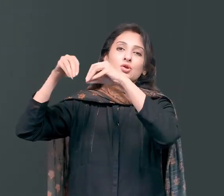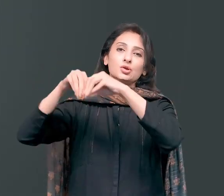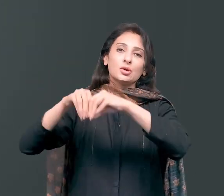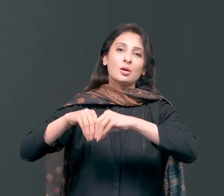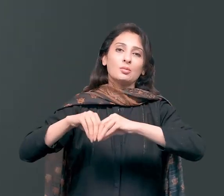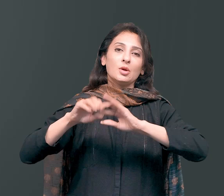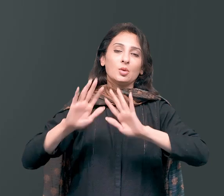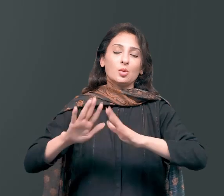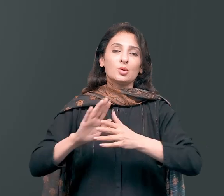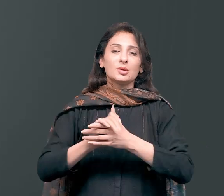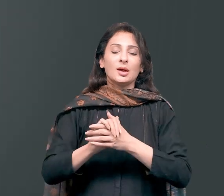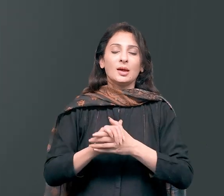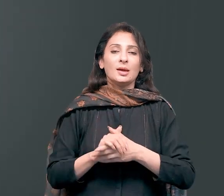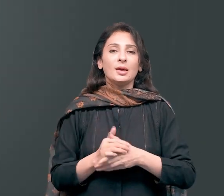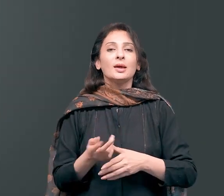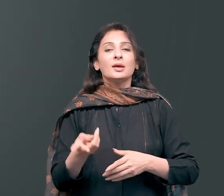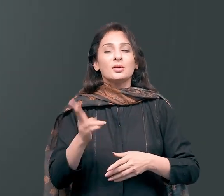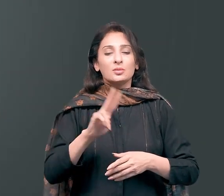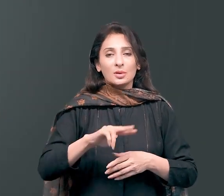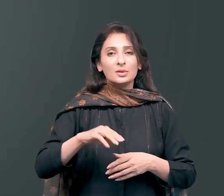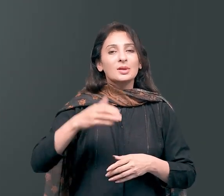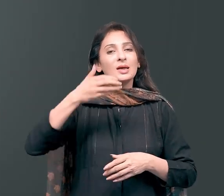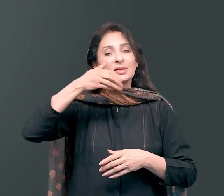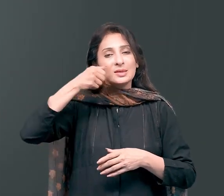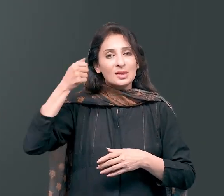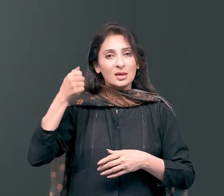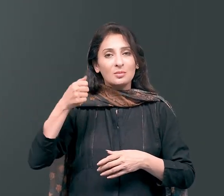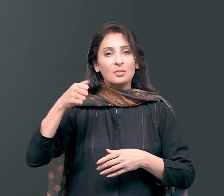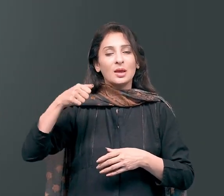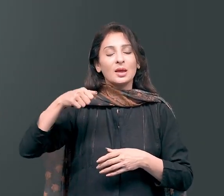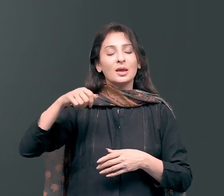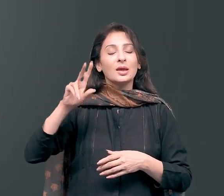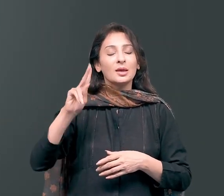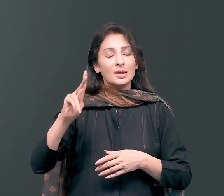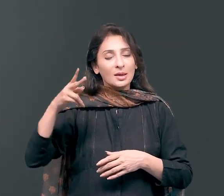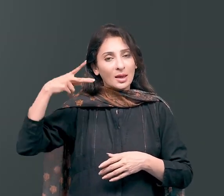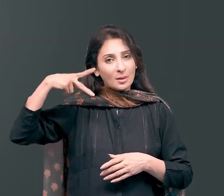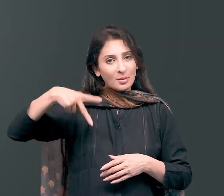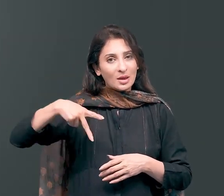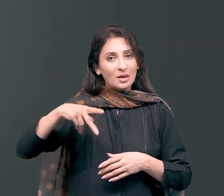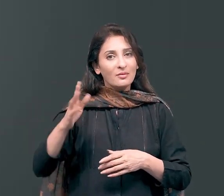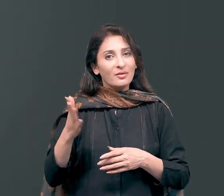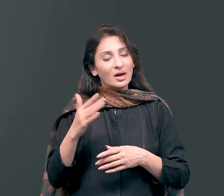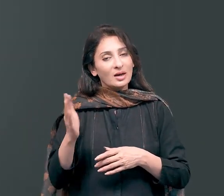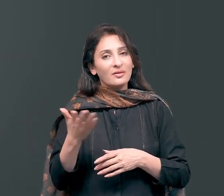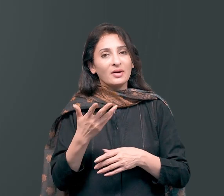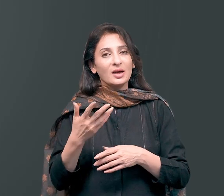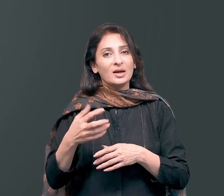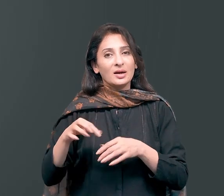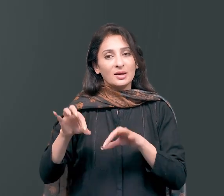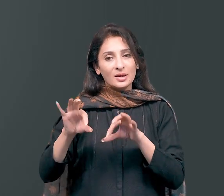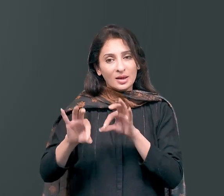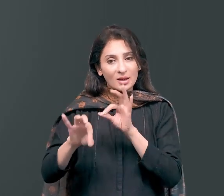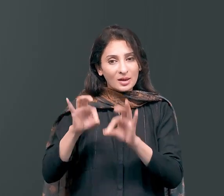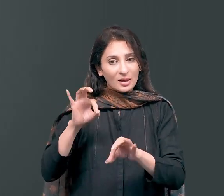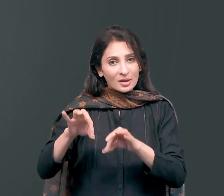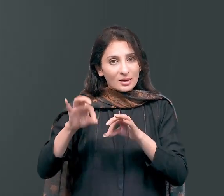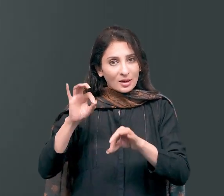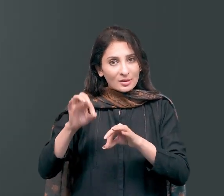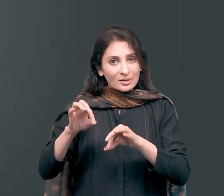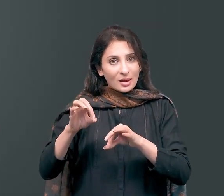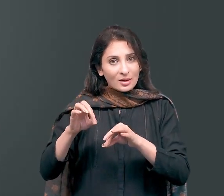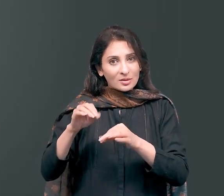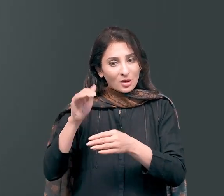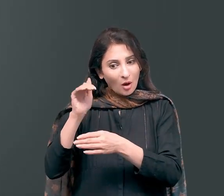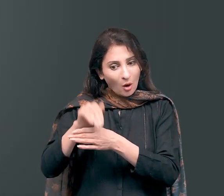میں، بنگال میں، بلوچستان میں، NWFP میں، سندھ میں یہ مسلمانوں نے پاکستان